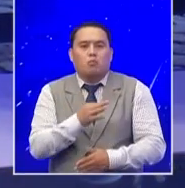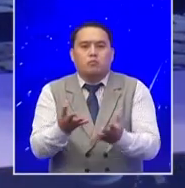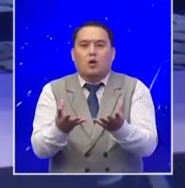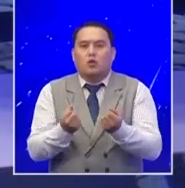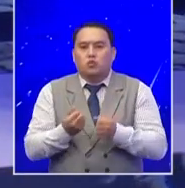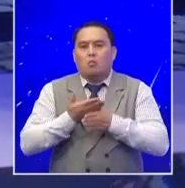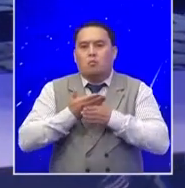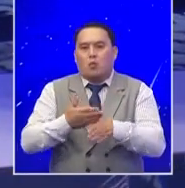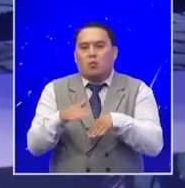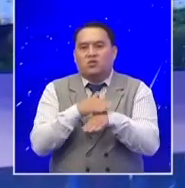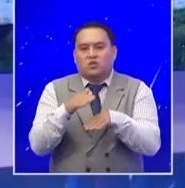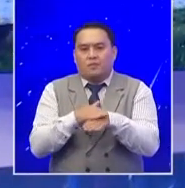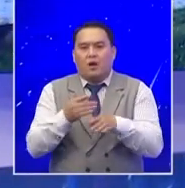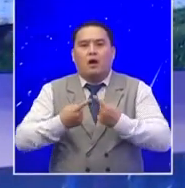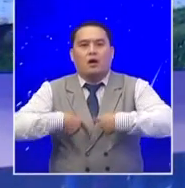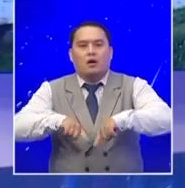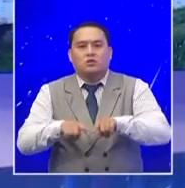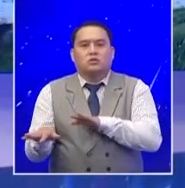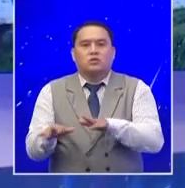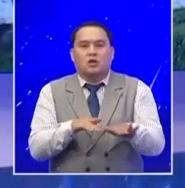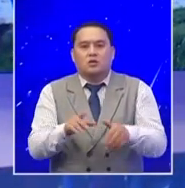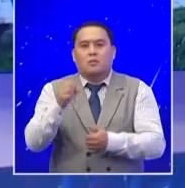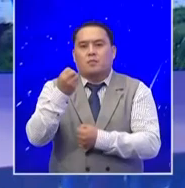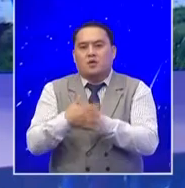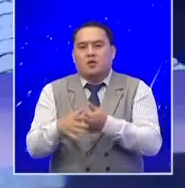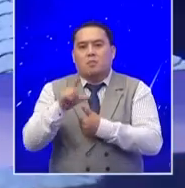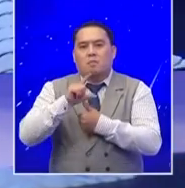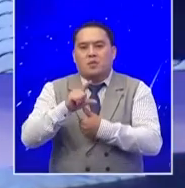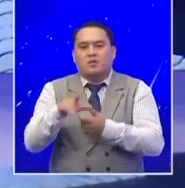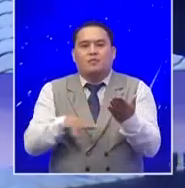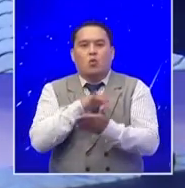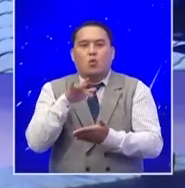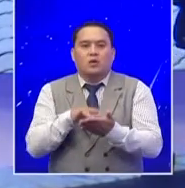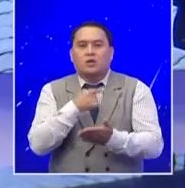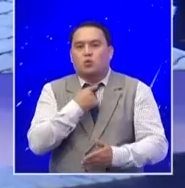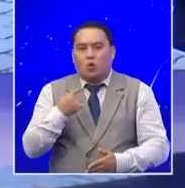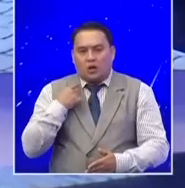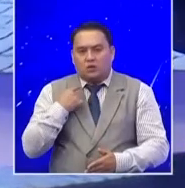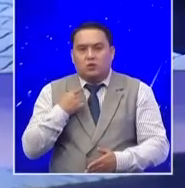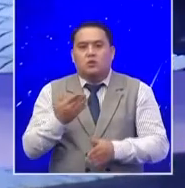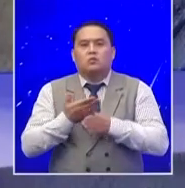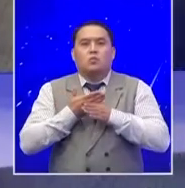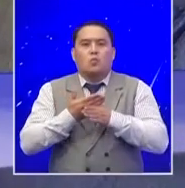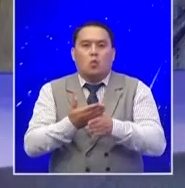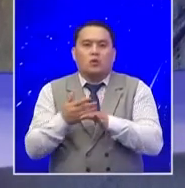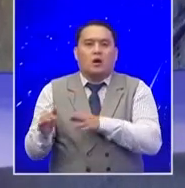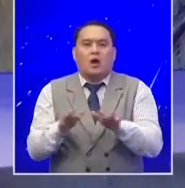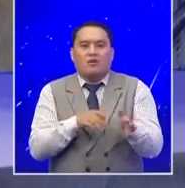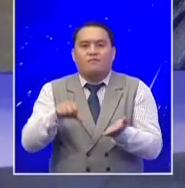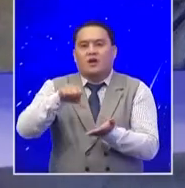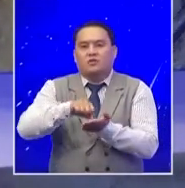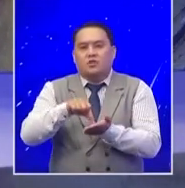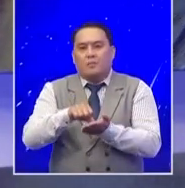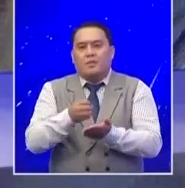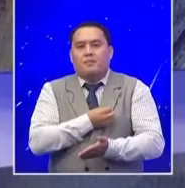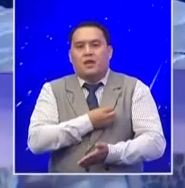получили благотворительную помощь. Мероприятие организовано Центральной мечетью Иман города Талдыкурган. А вот спонсорами данной акции